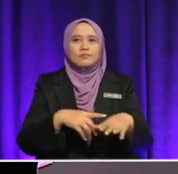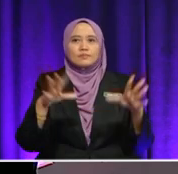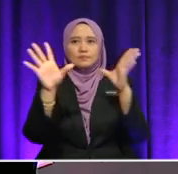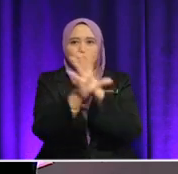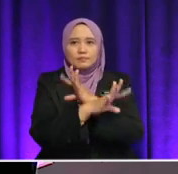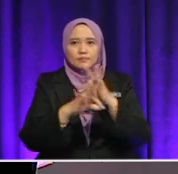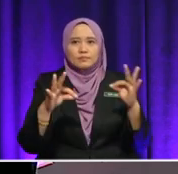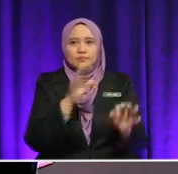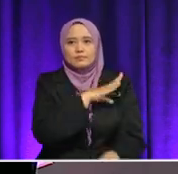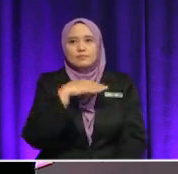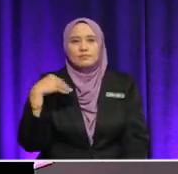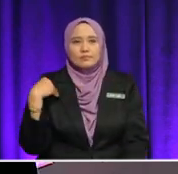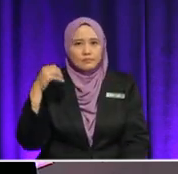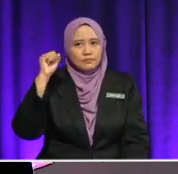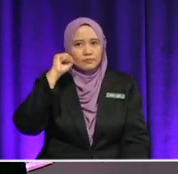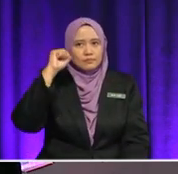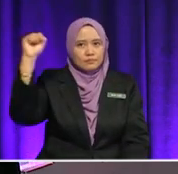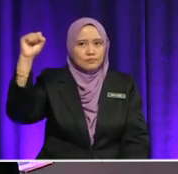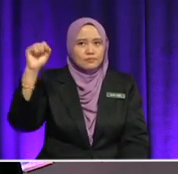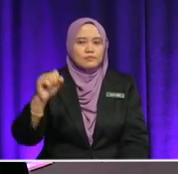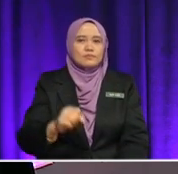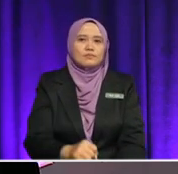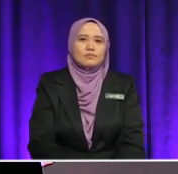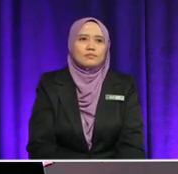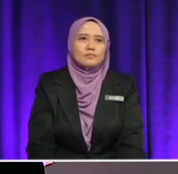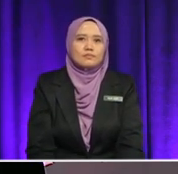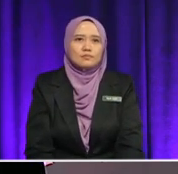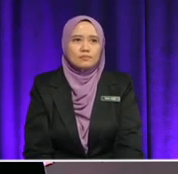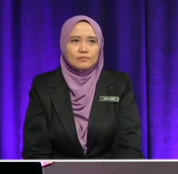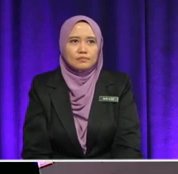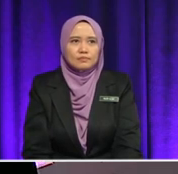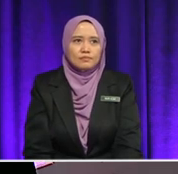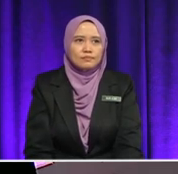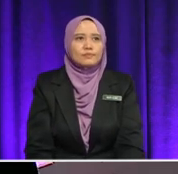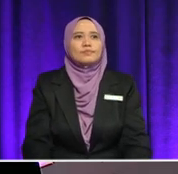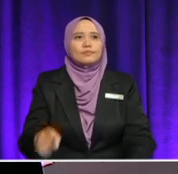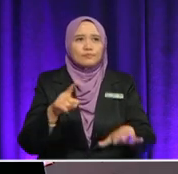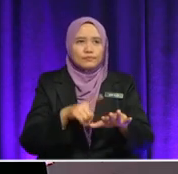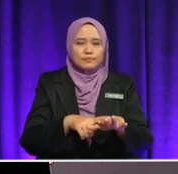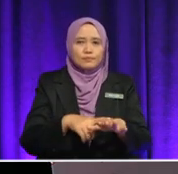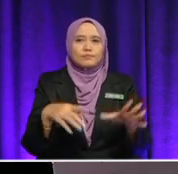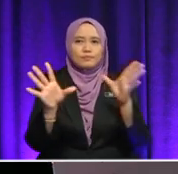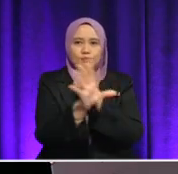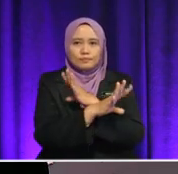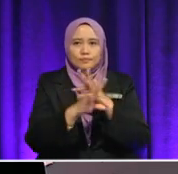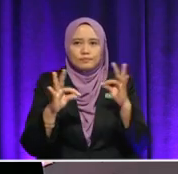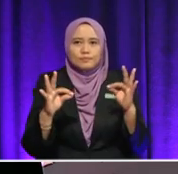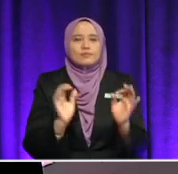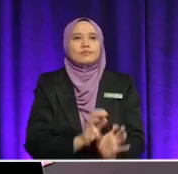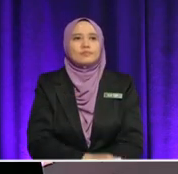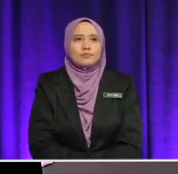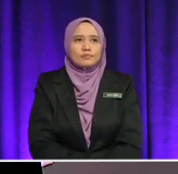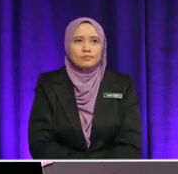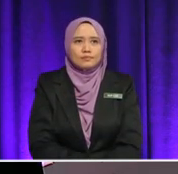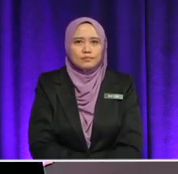yang pertama pelihara yuk awal di sarawang secara ringkas